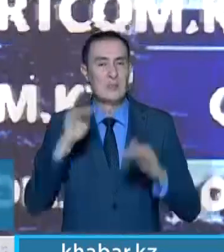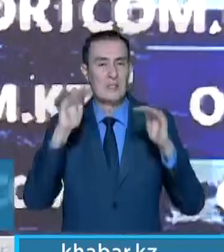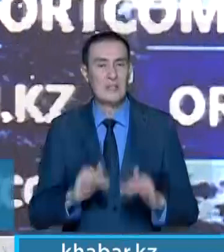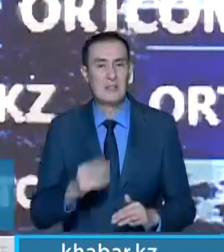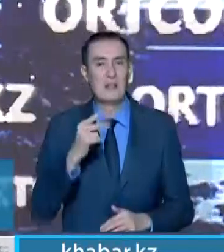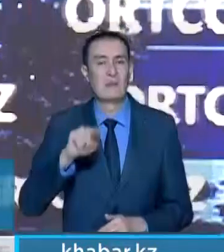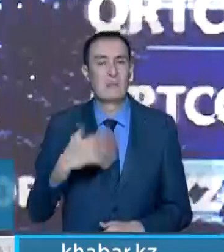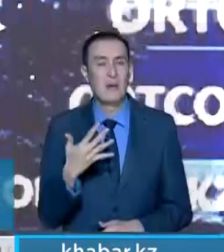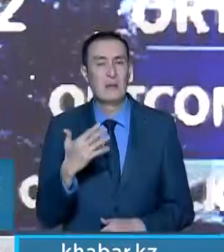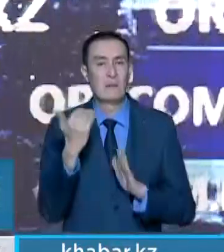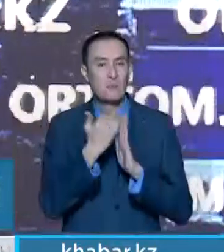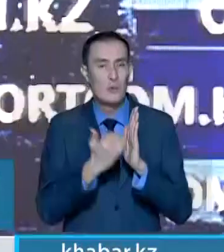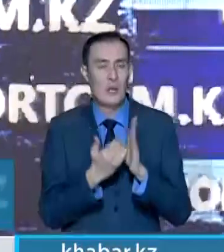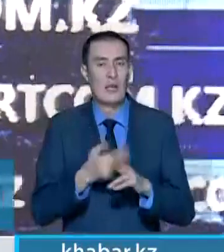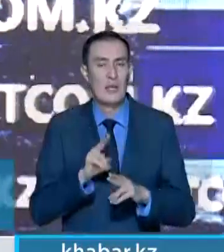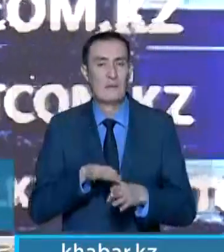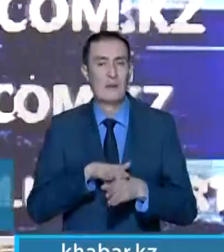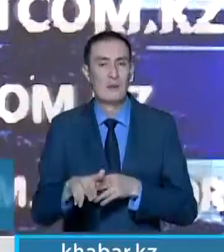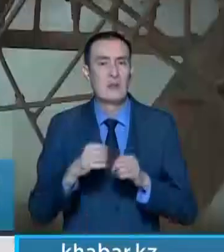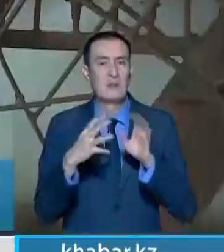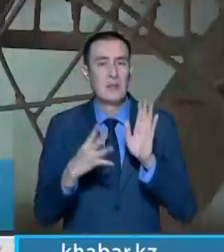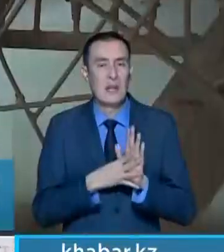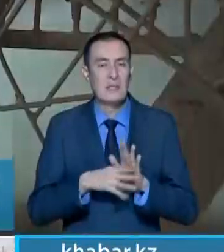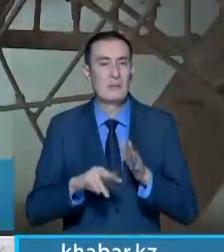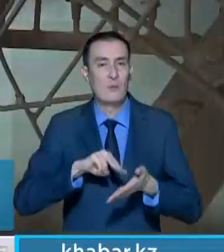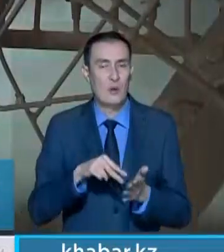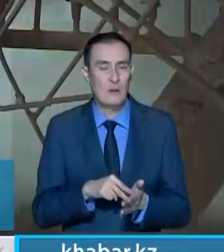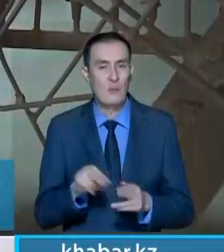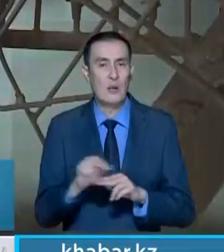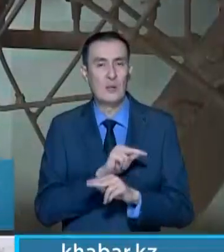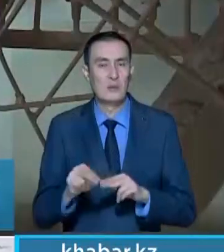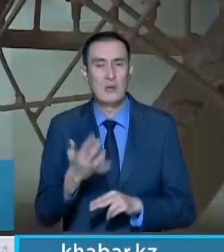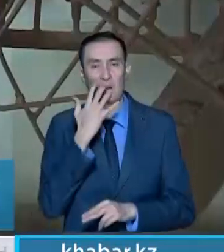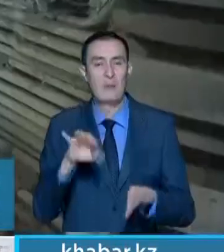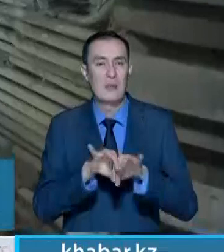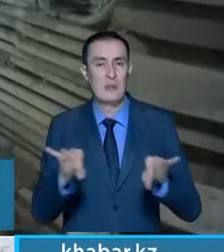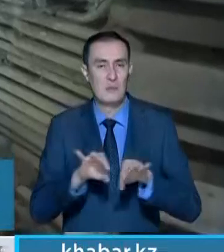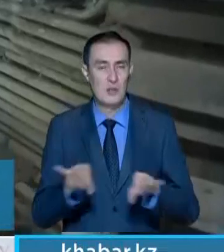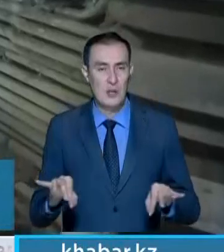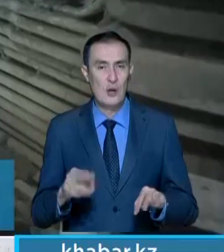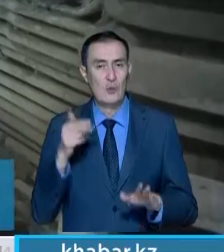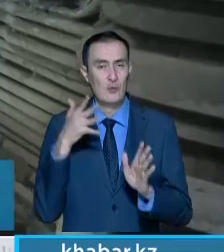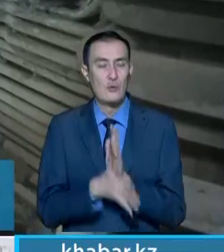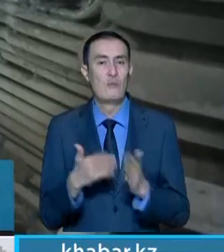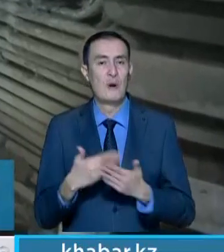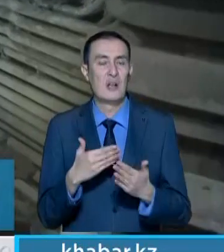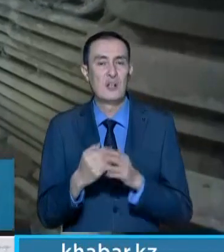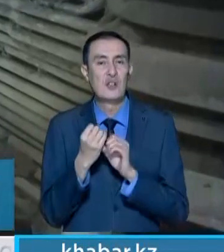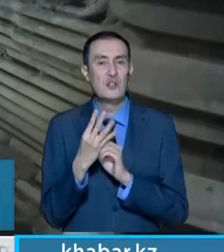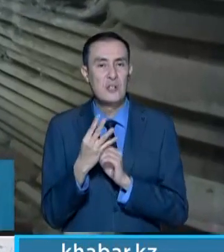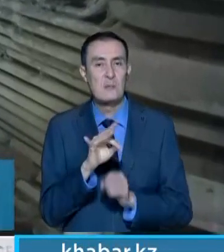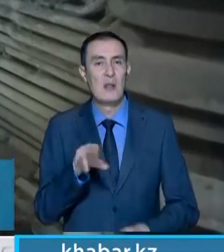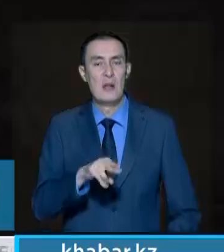на 2,5 пункта. Для этого реализовано 19 проектов по реконструкции сетей теплоснабжения. На это ушло порядка